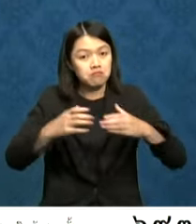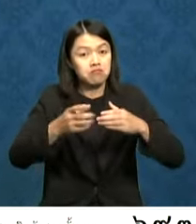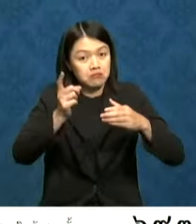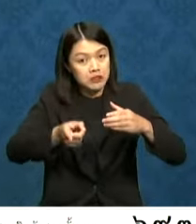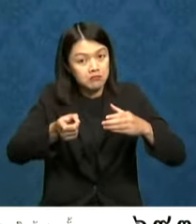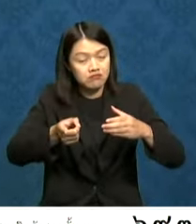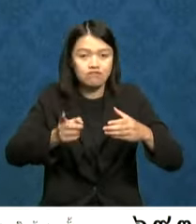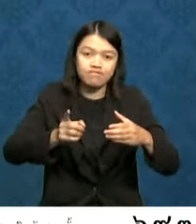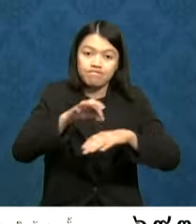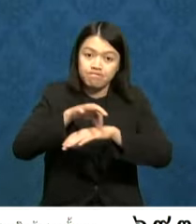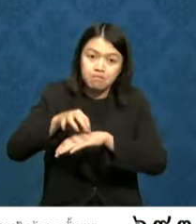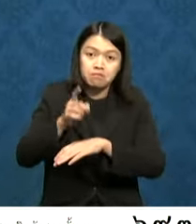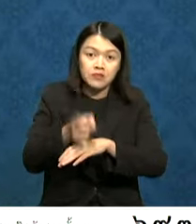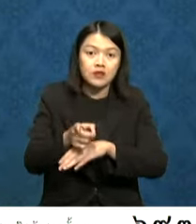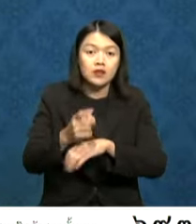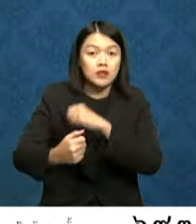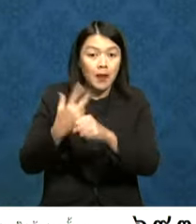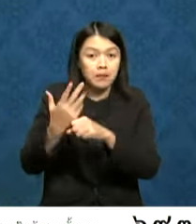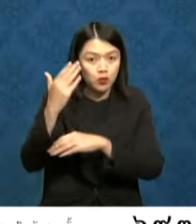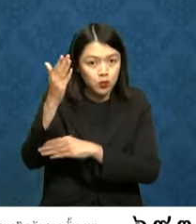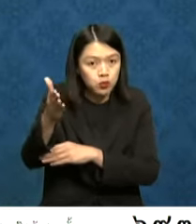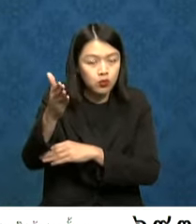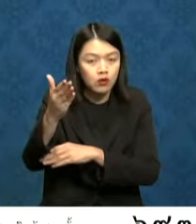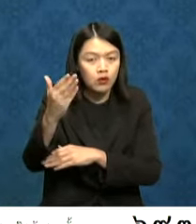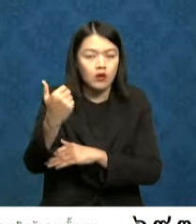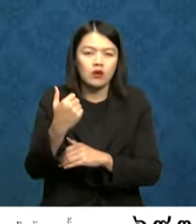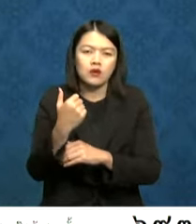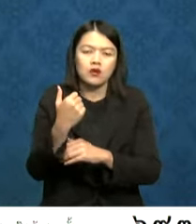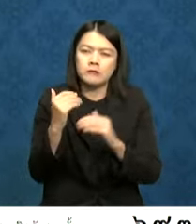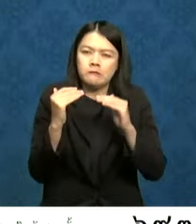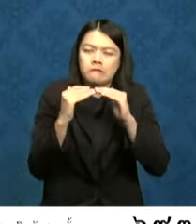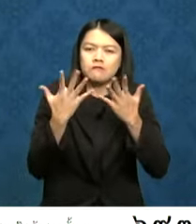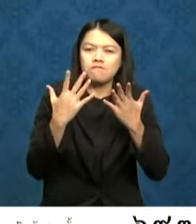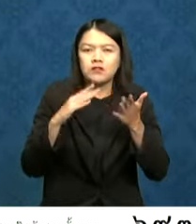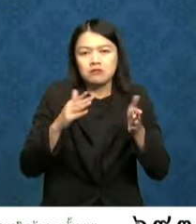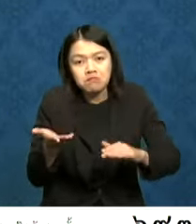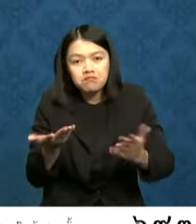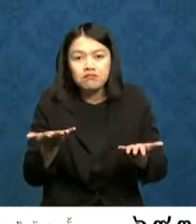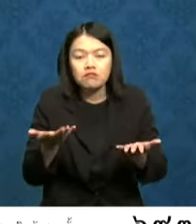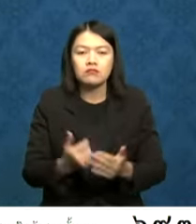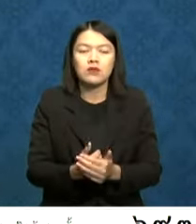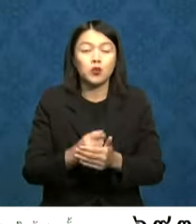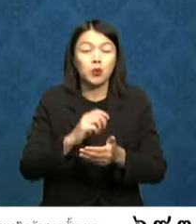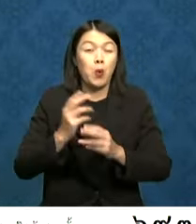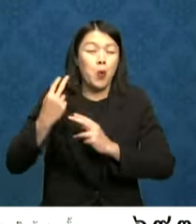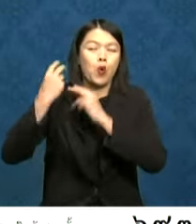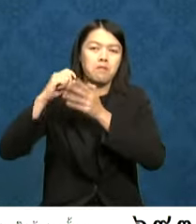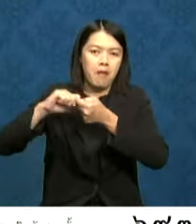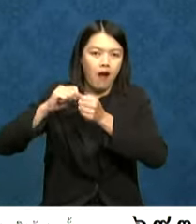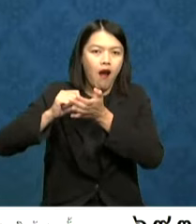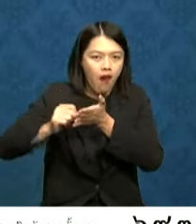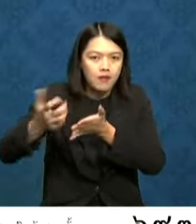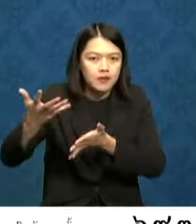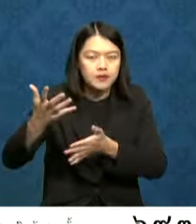จริงจะช่วยทำให้ 3ปีต่อจากนี้เป็น 3ปีที่เจ๊ากับเจ๊งใช่หรือไม่ถ้าเราไม่กลับไปแก้ปัญหาที่ต้น